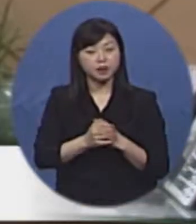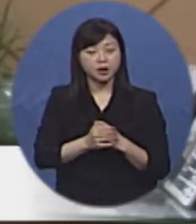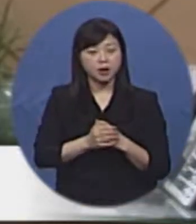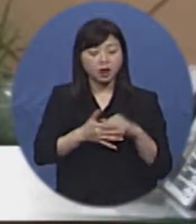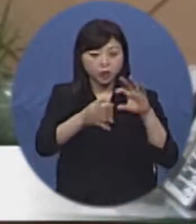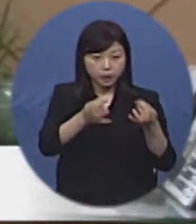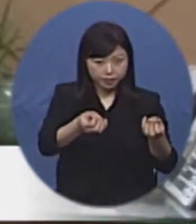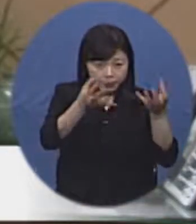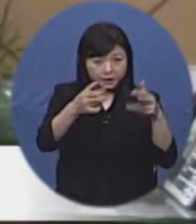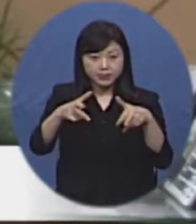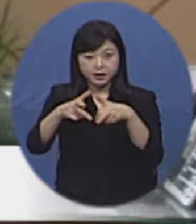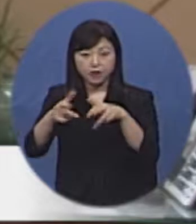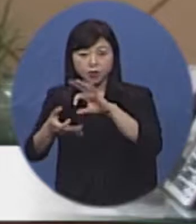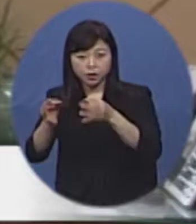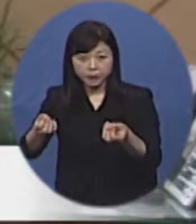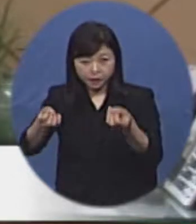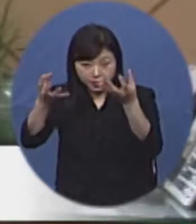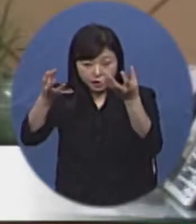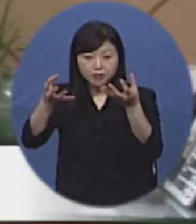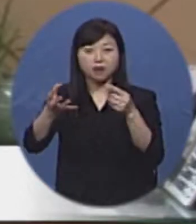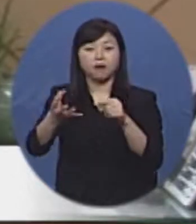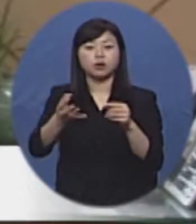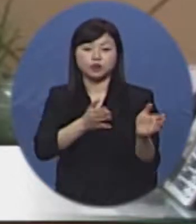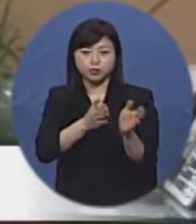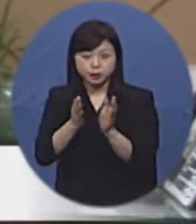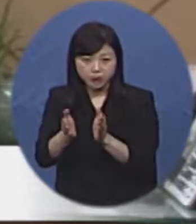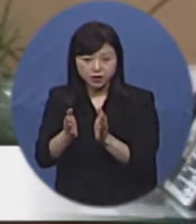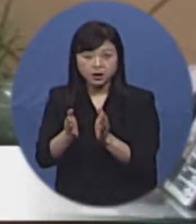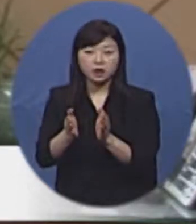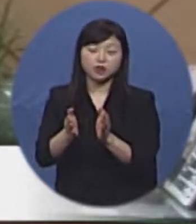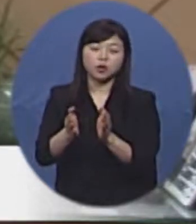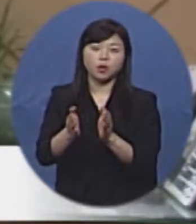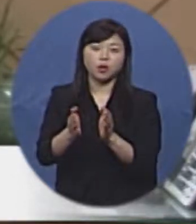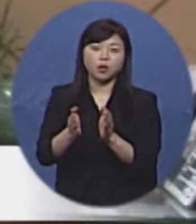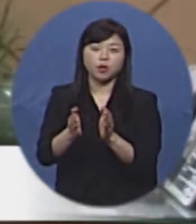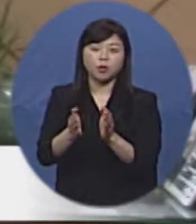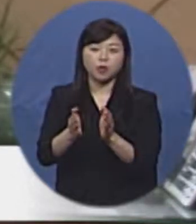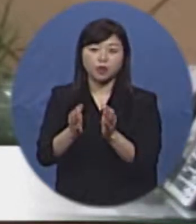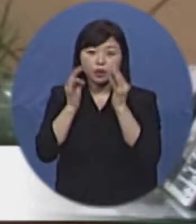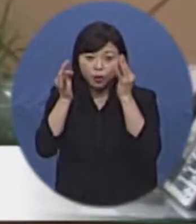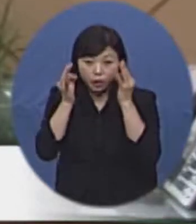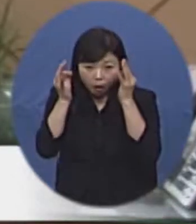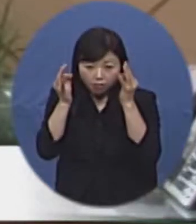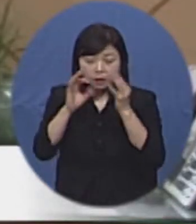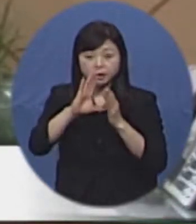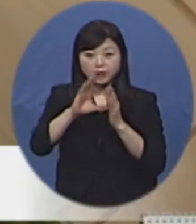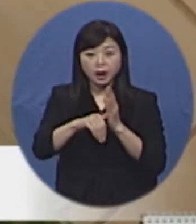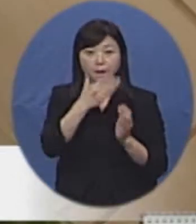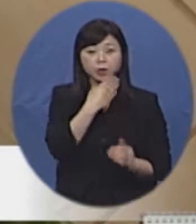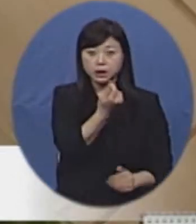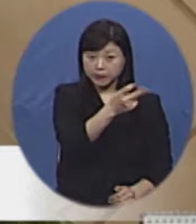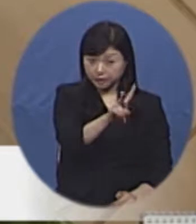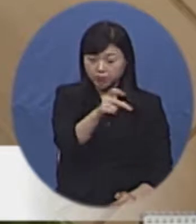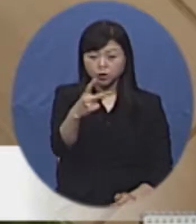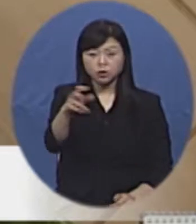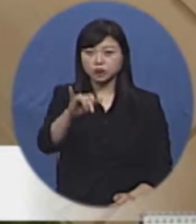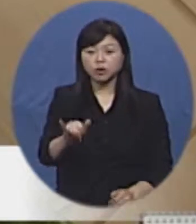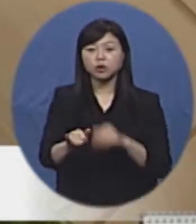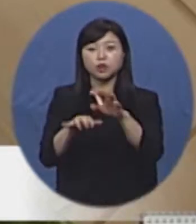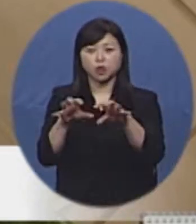패럴림픽을 유치를 성공하고 네. 그동안 준비하면서 복지TV라든가 전국에 있는